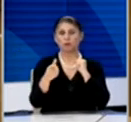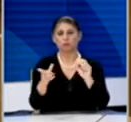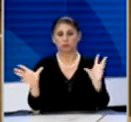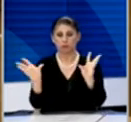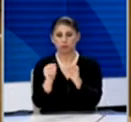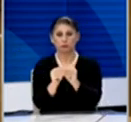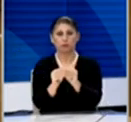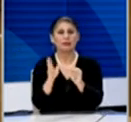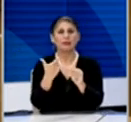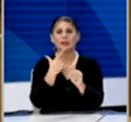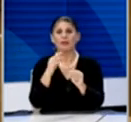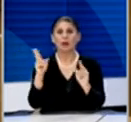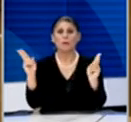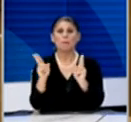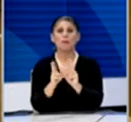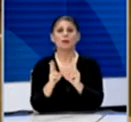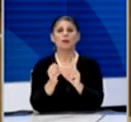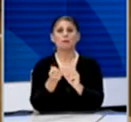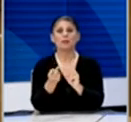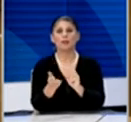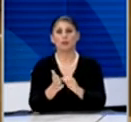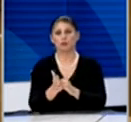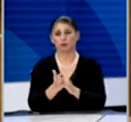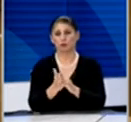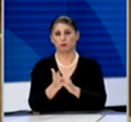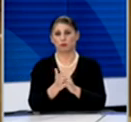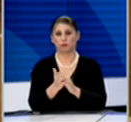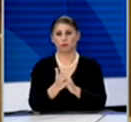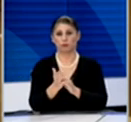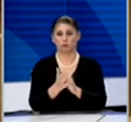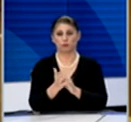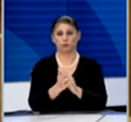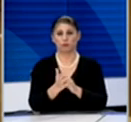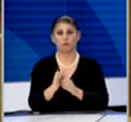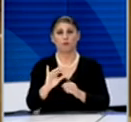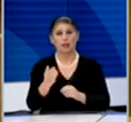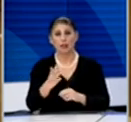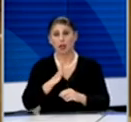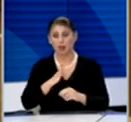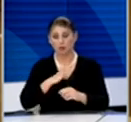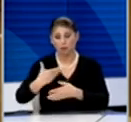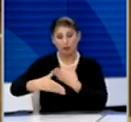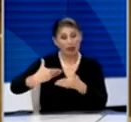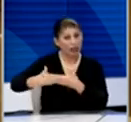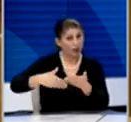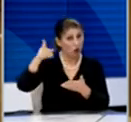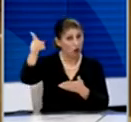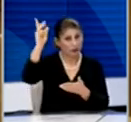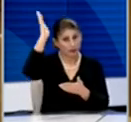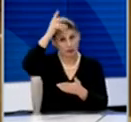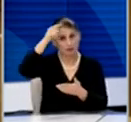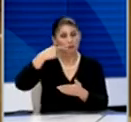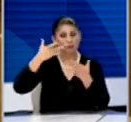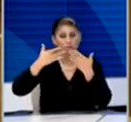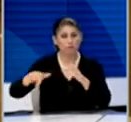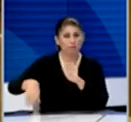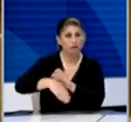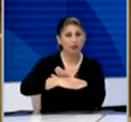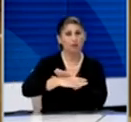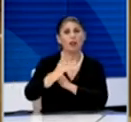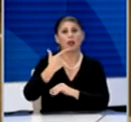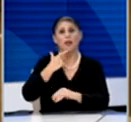αυτό σημαίνει ότι έχουμε και μείωση του πληθυσμού ή ο ο κόσμος δεν ανανεώνεται εκεί ή απλά φεύγει σηκώνεται και